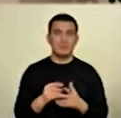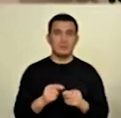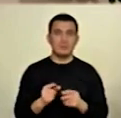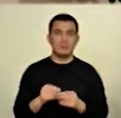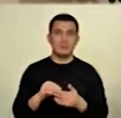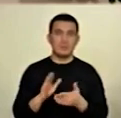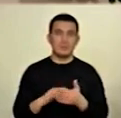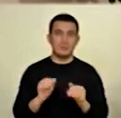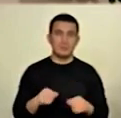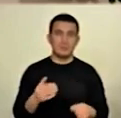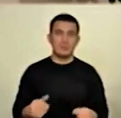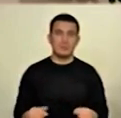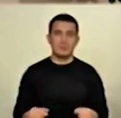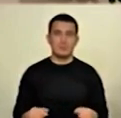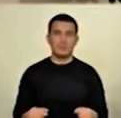bo'ladi.